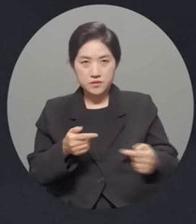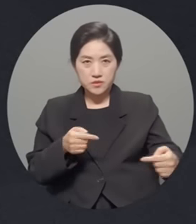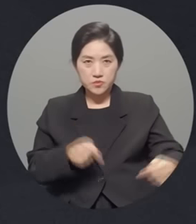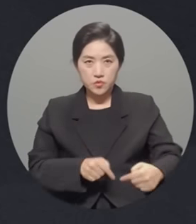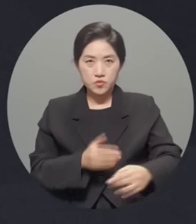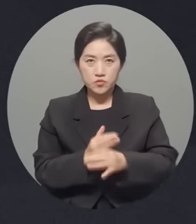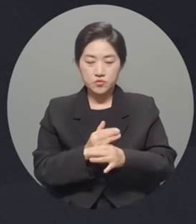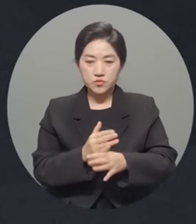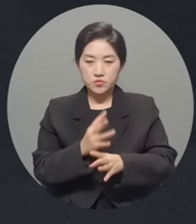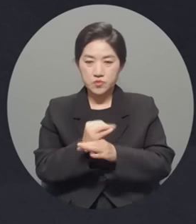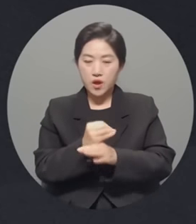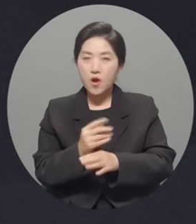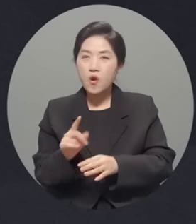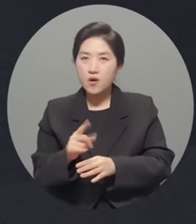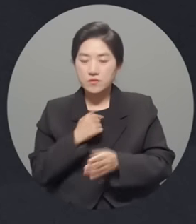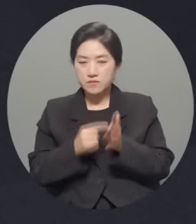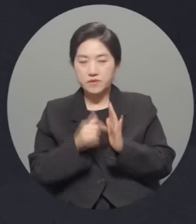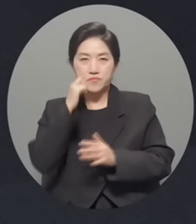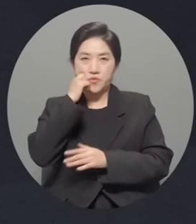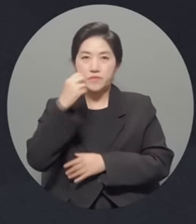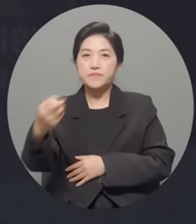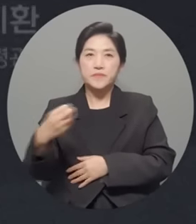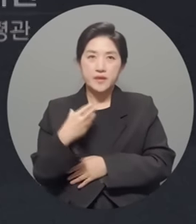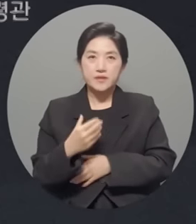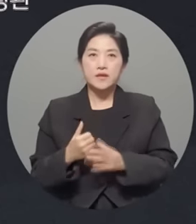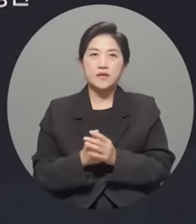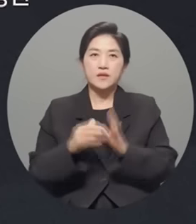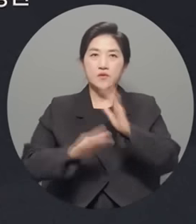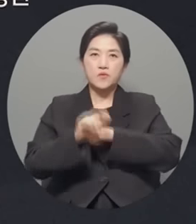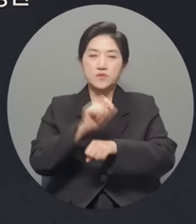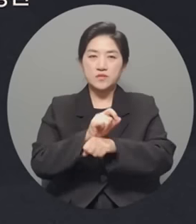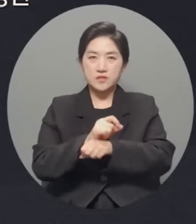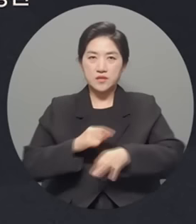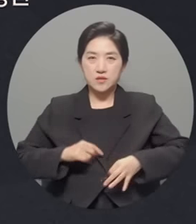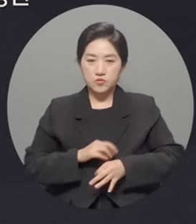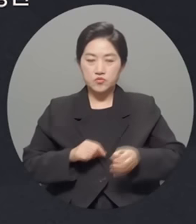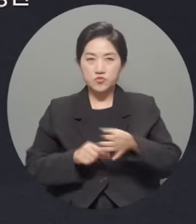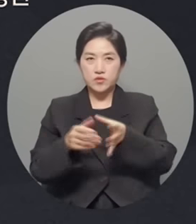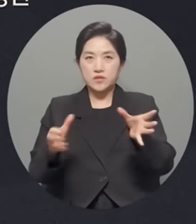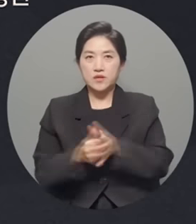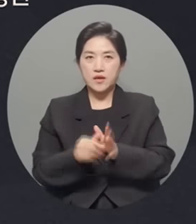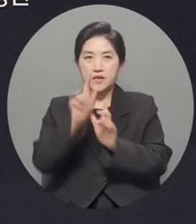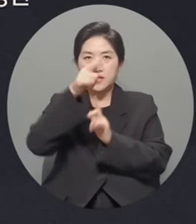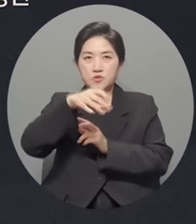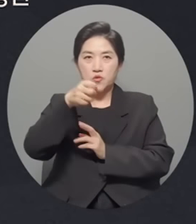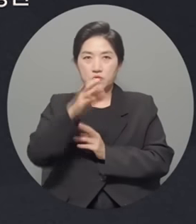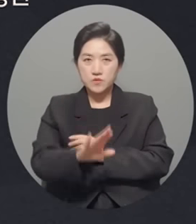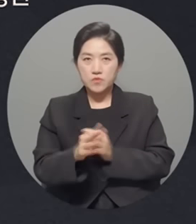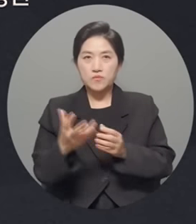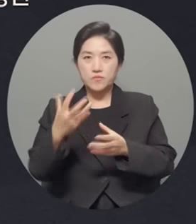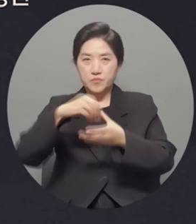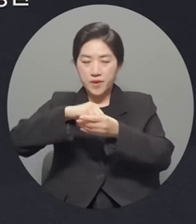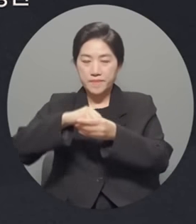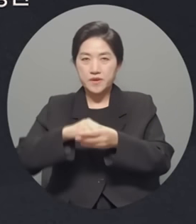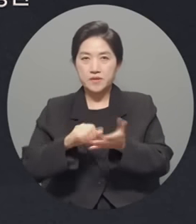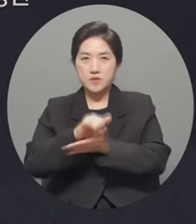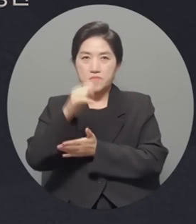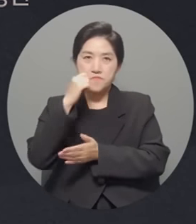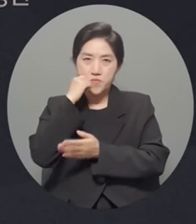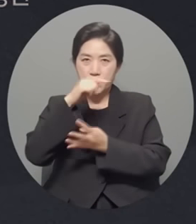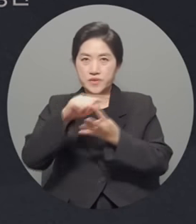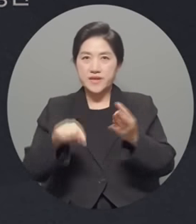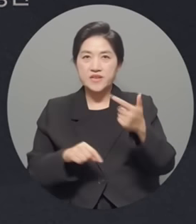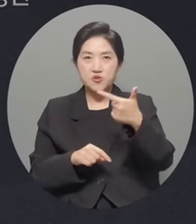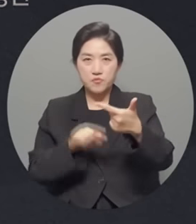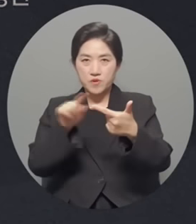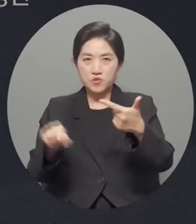일정은 밝힐 수 없다고 말했습니다. 공수처가 이종섭 전 국방부 장관을 포함해 당초 출국 금지했던 6명